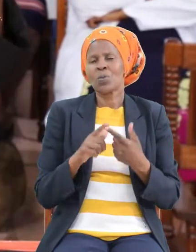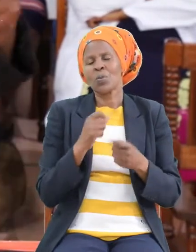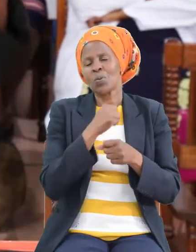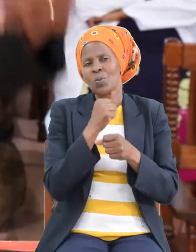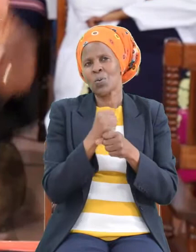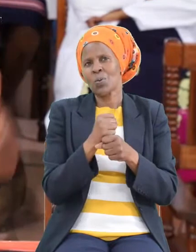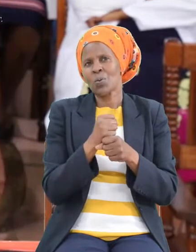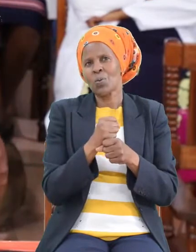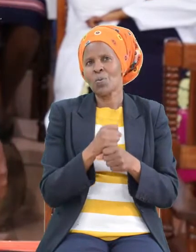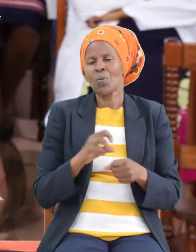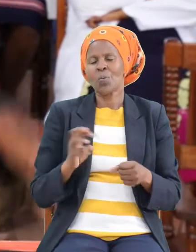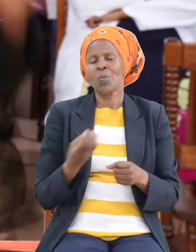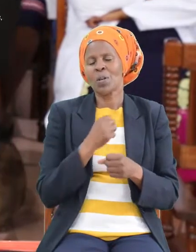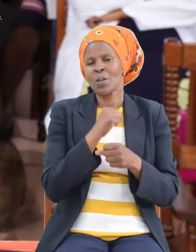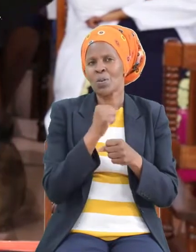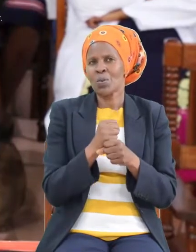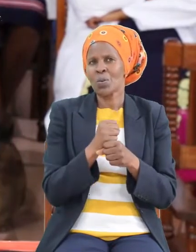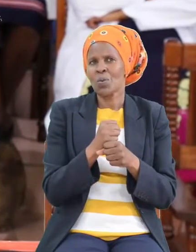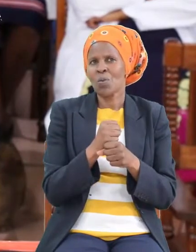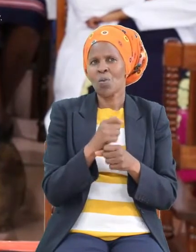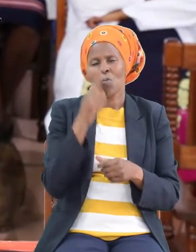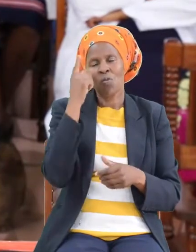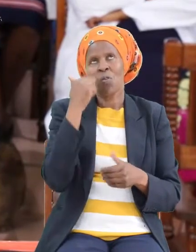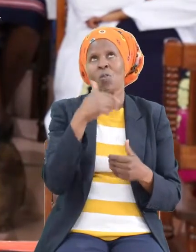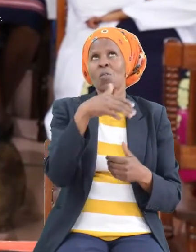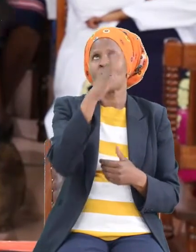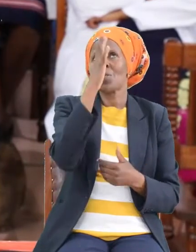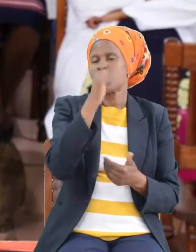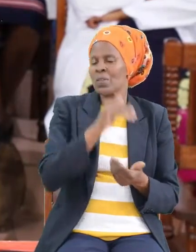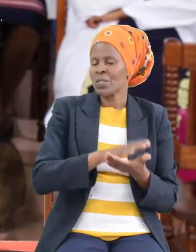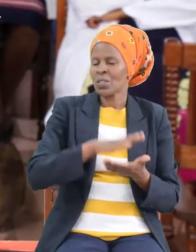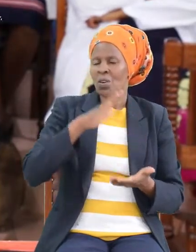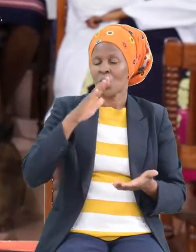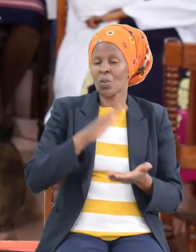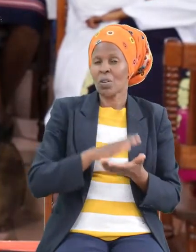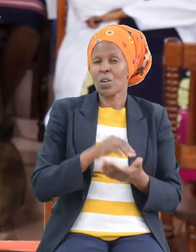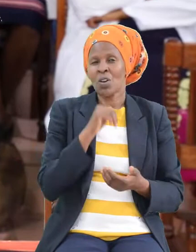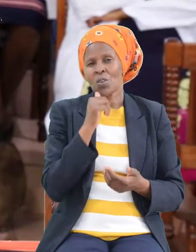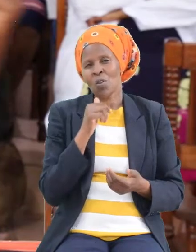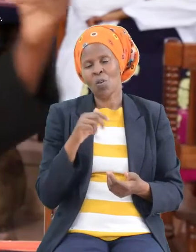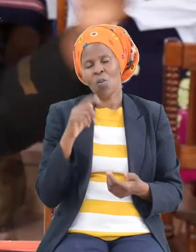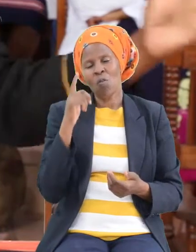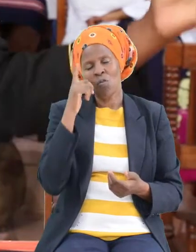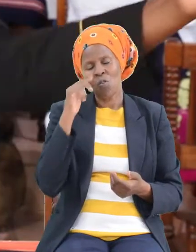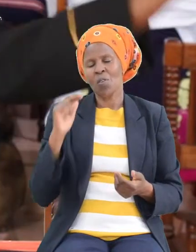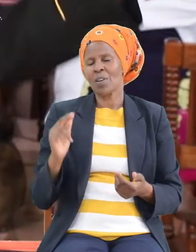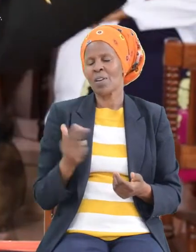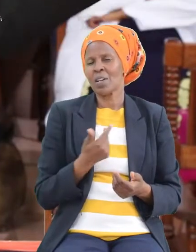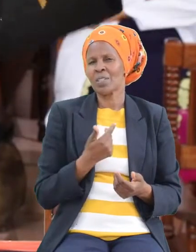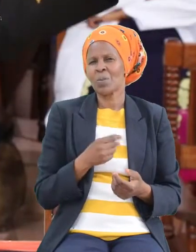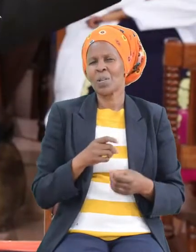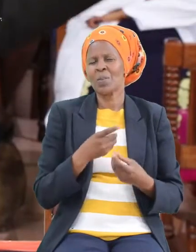inatupasa tulitende tukipeleka utukufu wote kwa Mungu, sio kwa sisi. Ukiokolewa sio kwa sababu